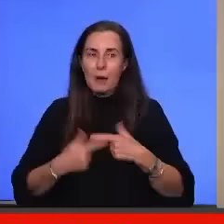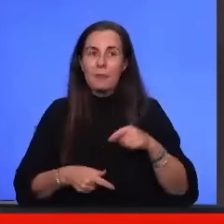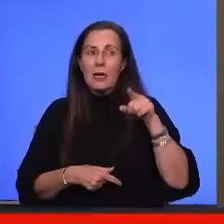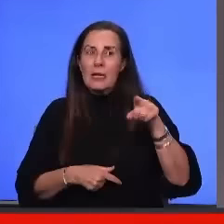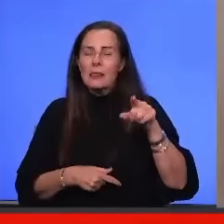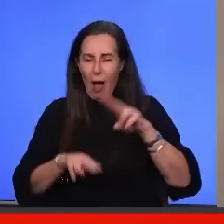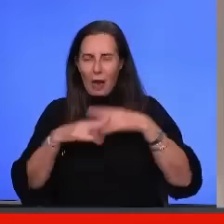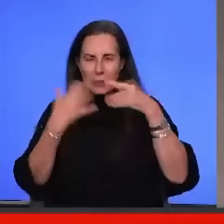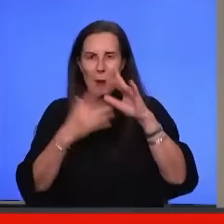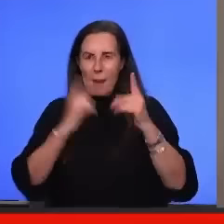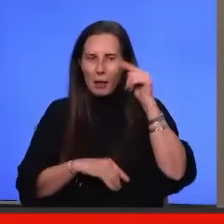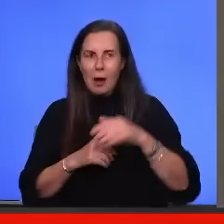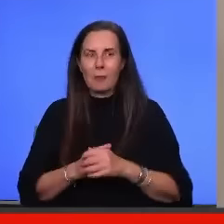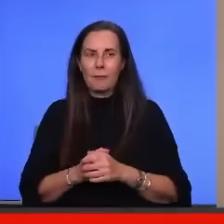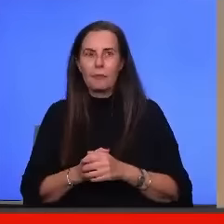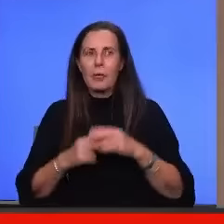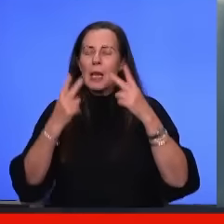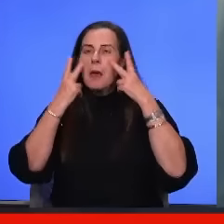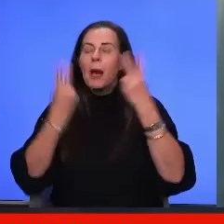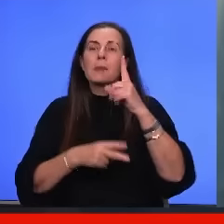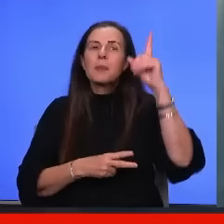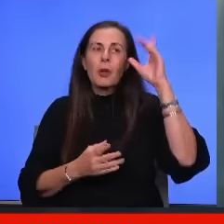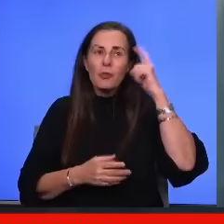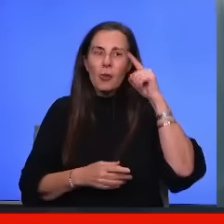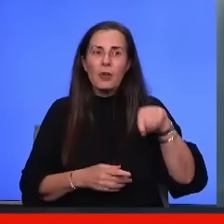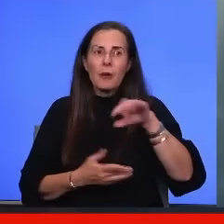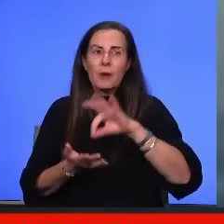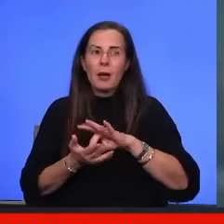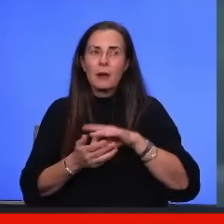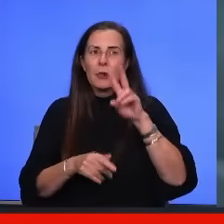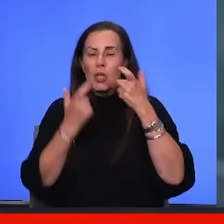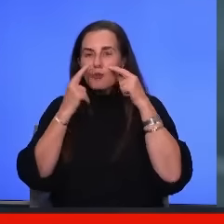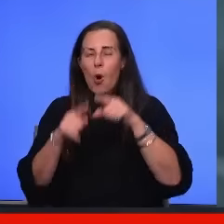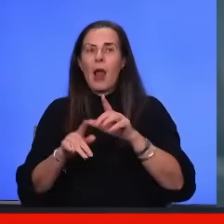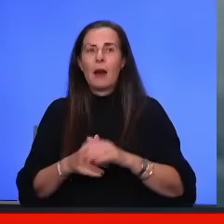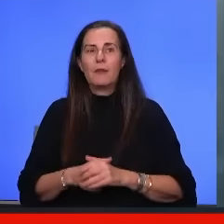נגיע בהמשך. הם מחפשים את אלוהים, אני חושב שהוא היה פה ברגע הזה בשביל לשמור עליו,